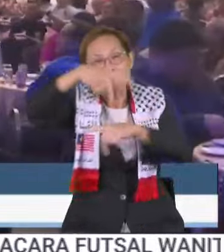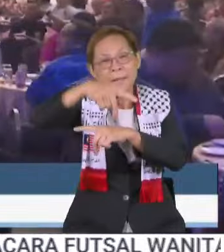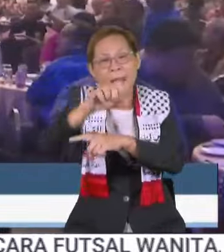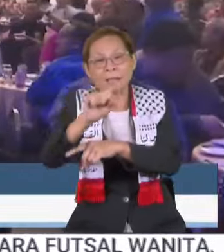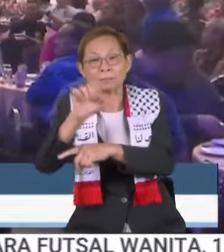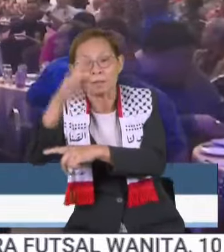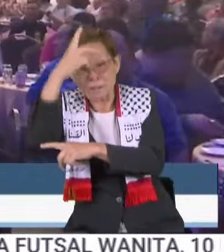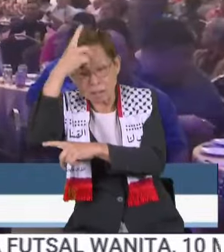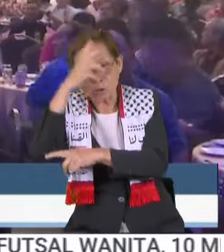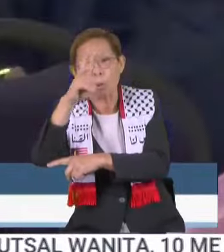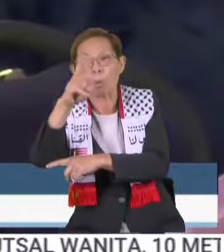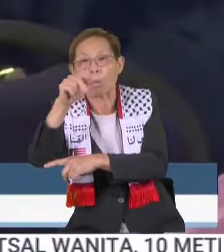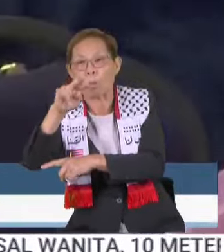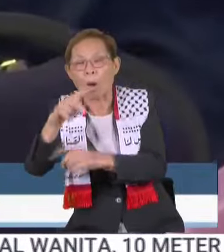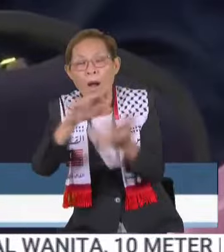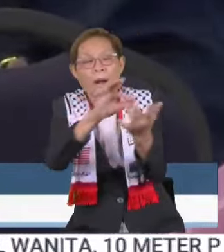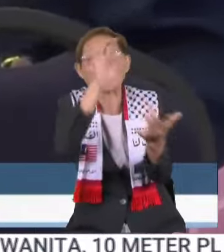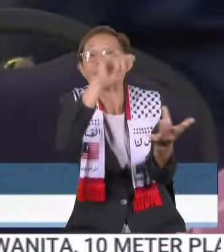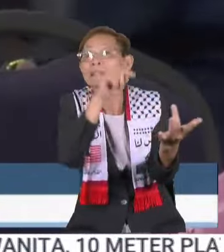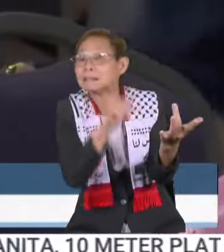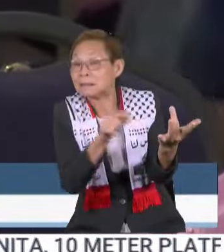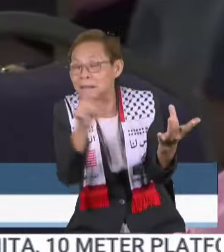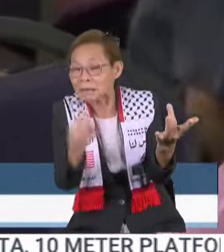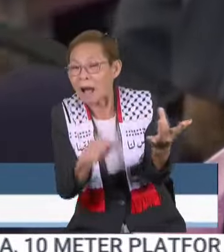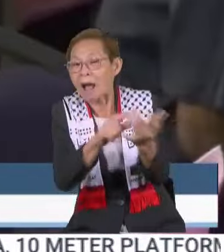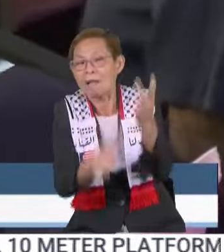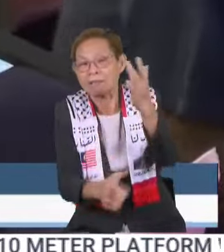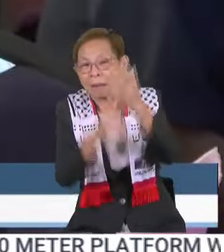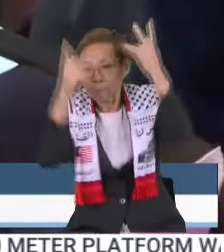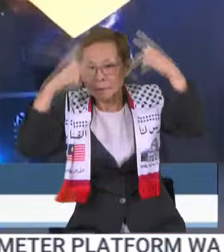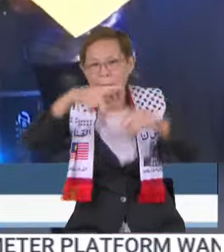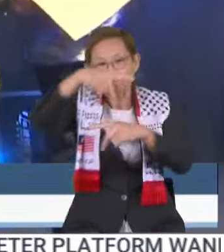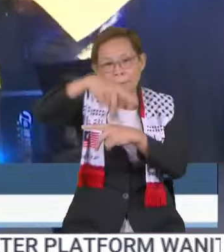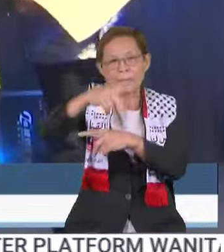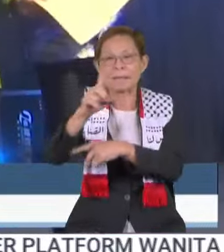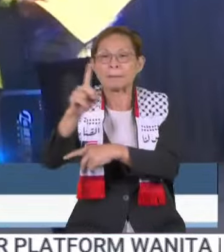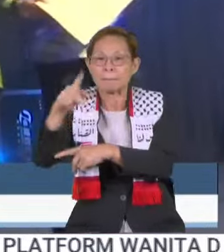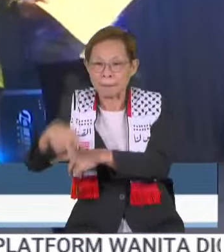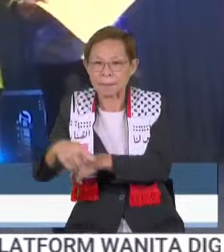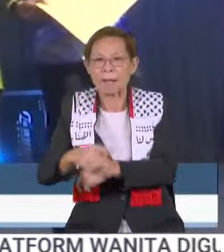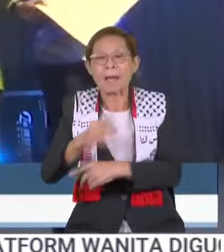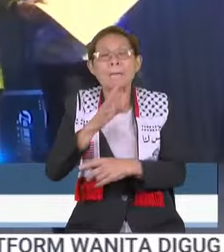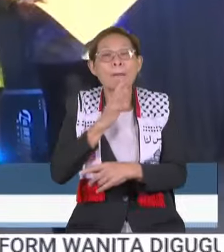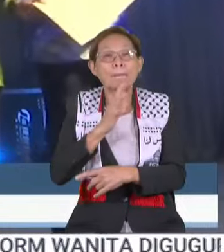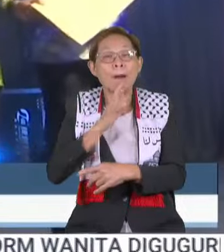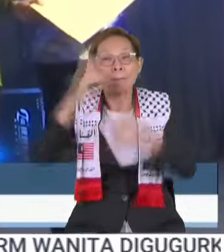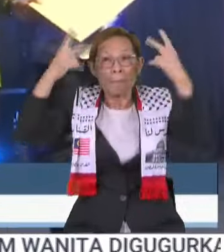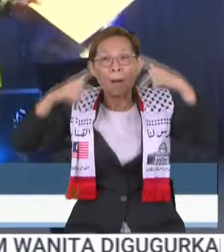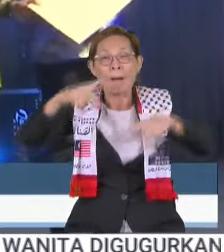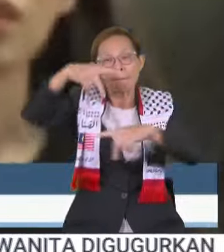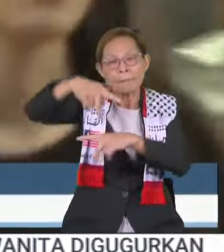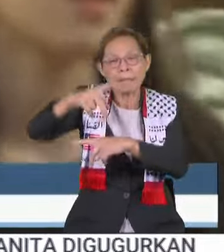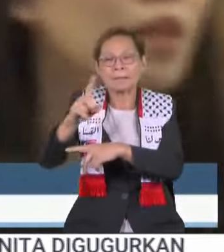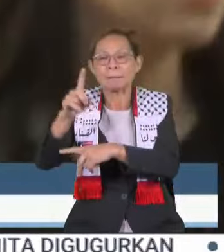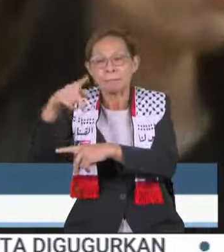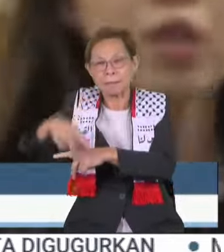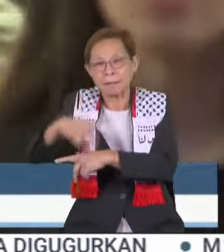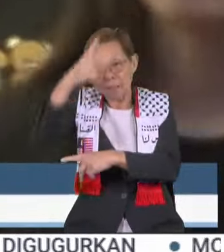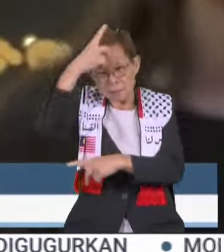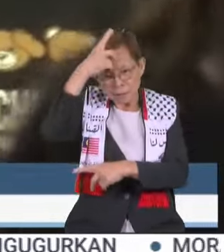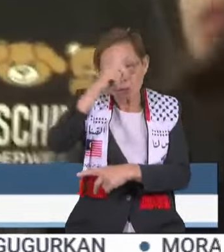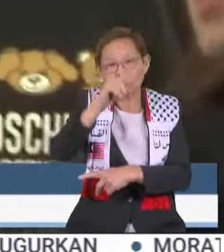PSB Datuk Seri Wong Sungkuh dilantik sebagai Naib Presiden Kanan PDP. Perkara itu dinyatakan oleh Presiden PDP Datuk Seri